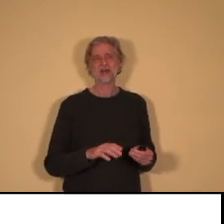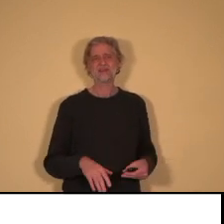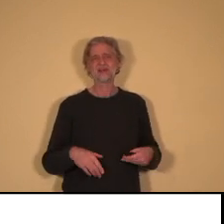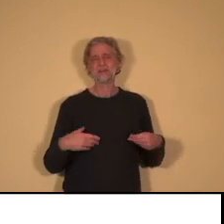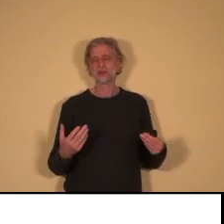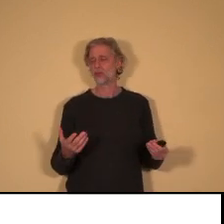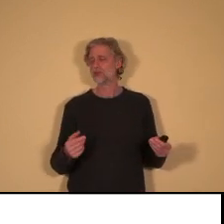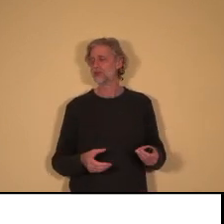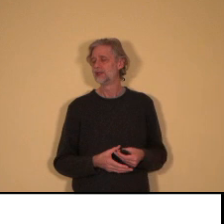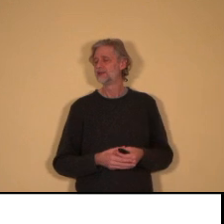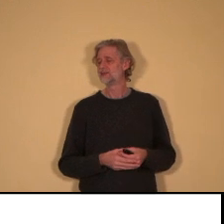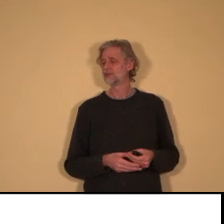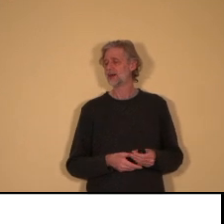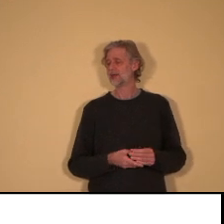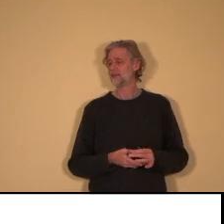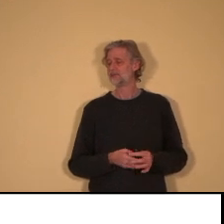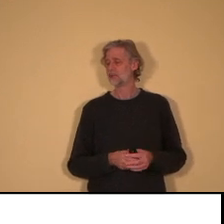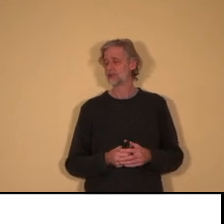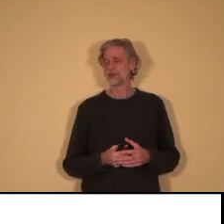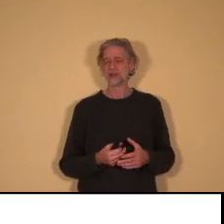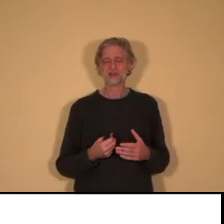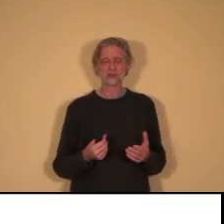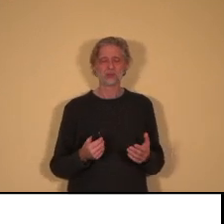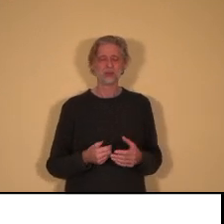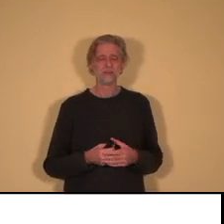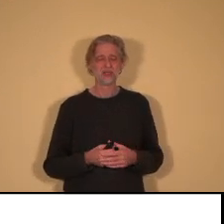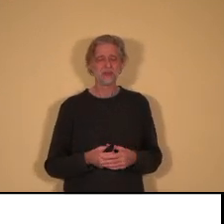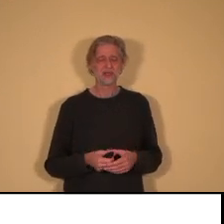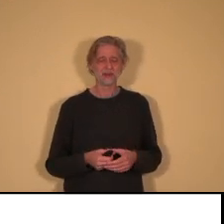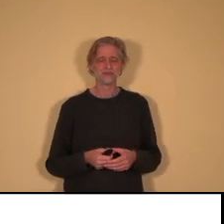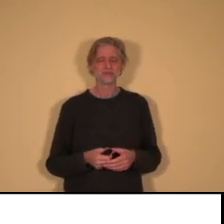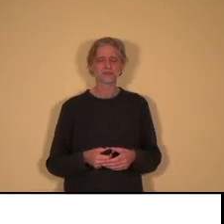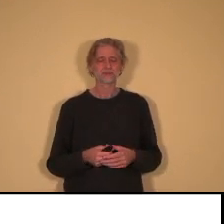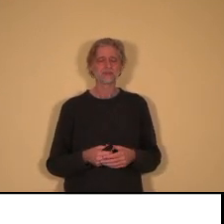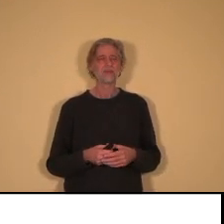die beste Methode, CO2-Emissionen zu minimieren.